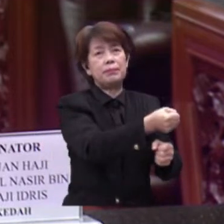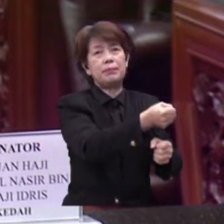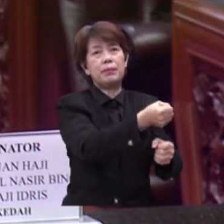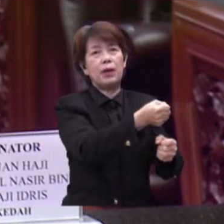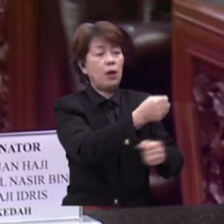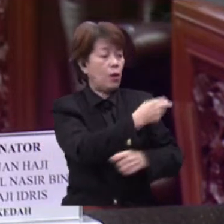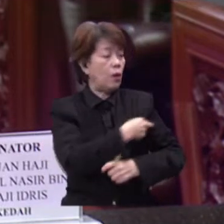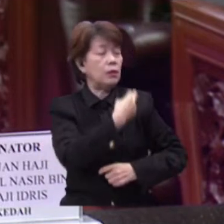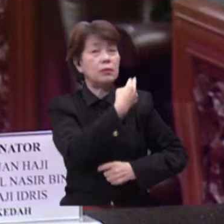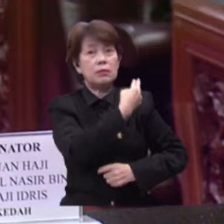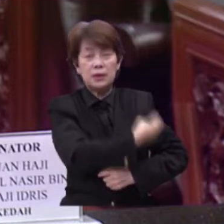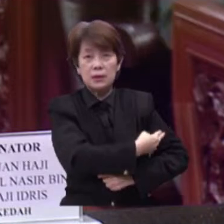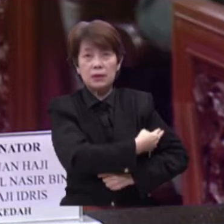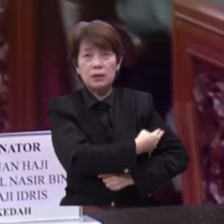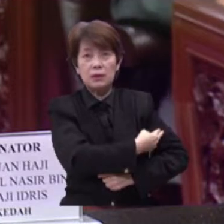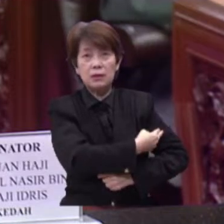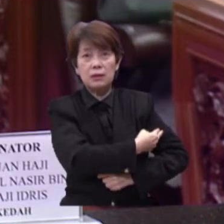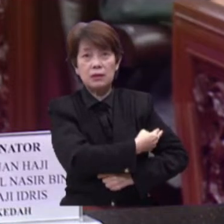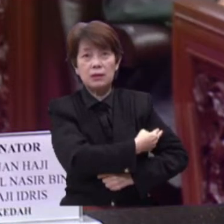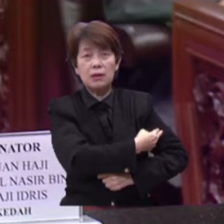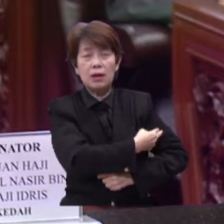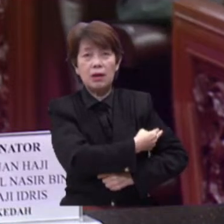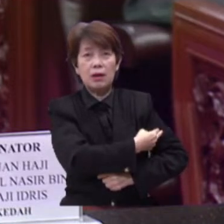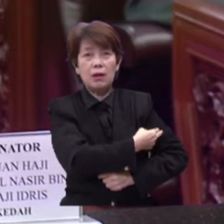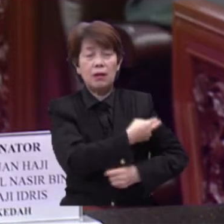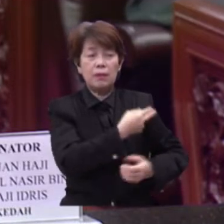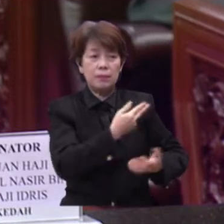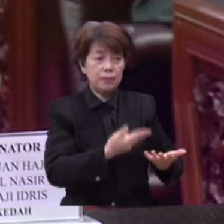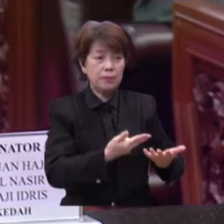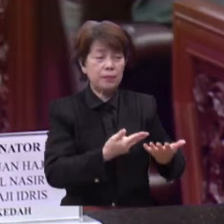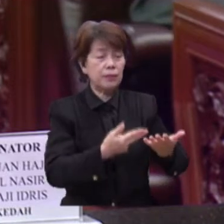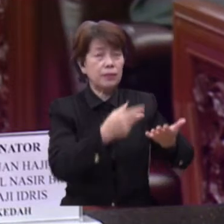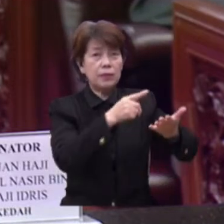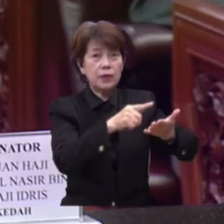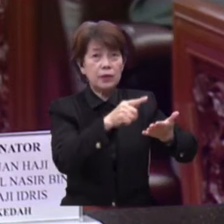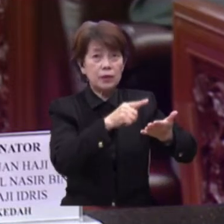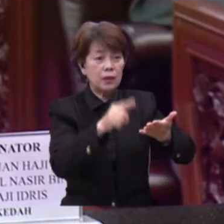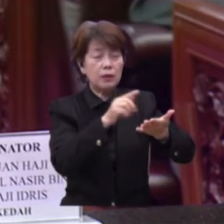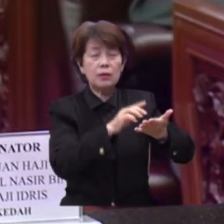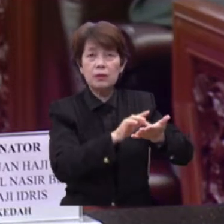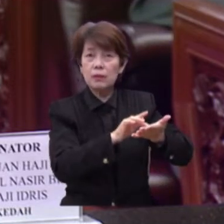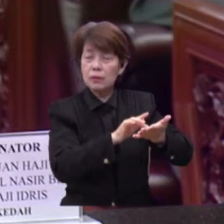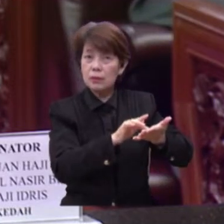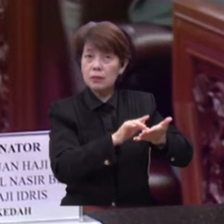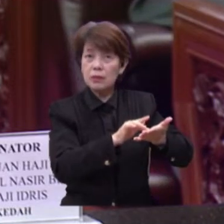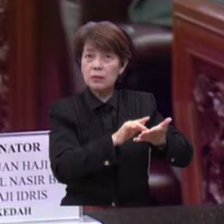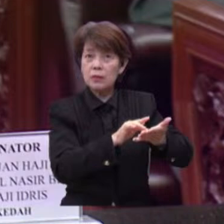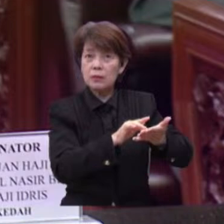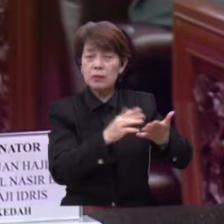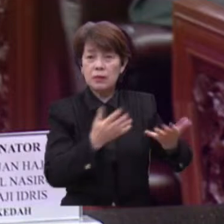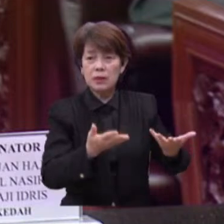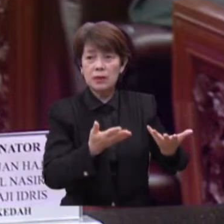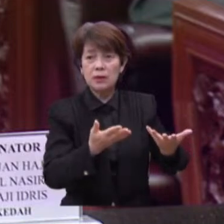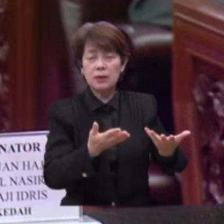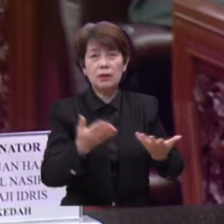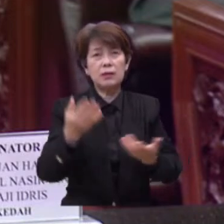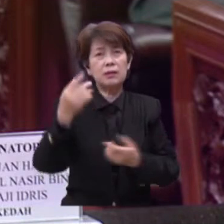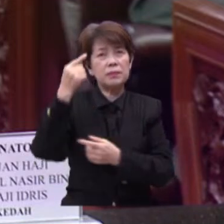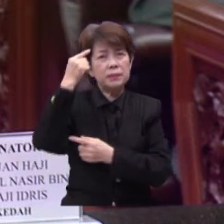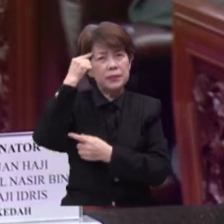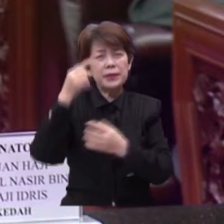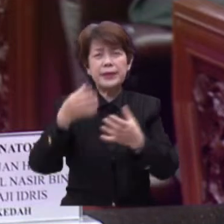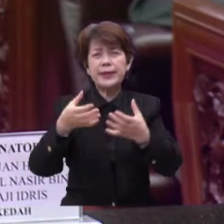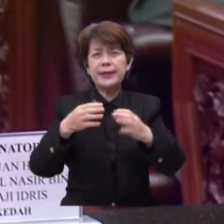Hospital ketiga-tiganya dibawa kepada Hospital ini sebenarnya